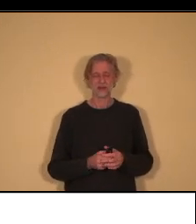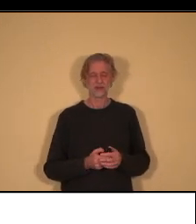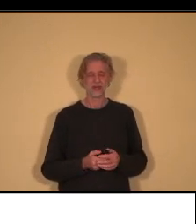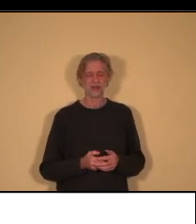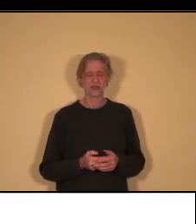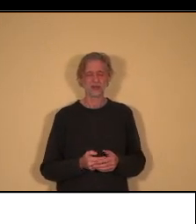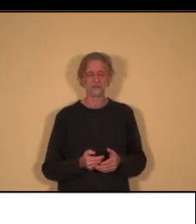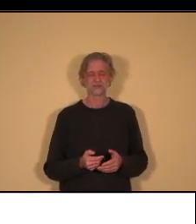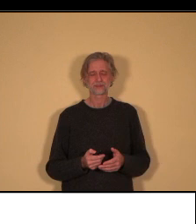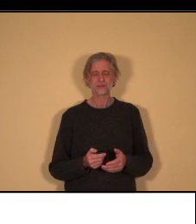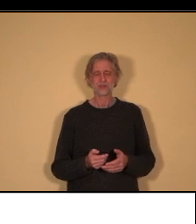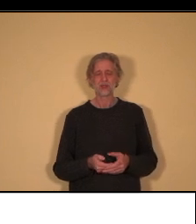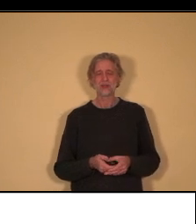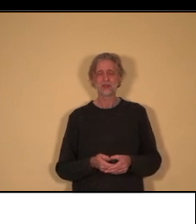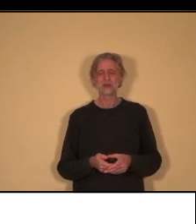Oxy-Fuel-Verfahren